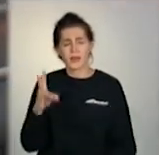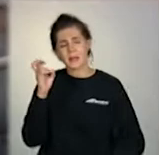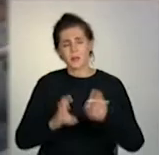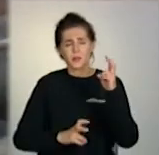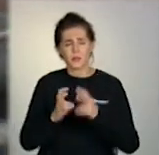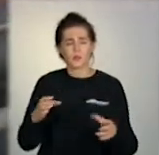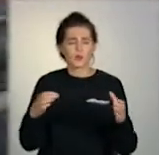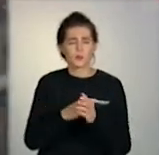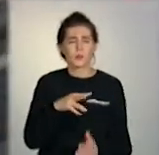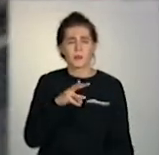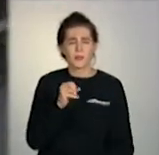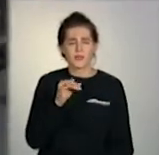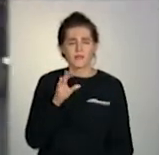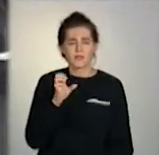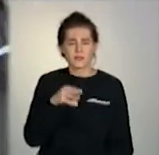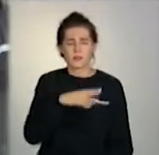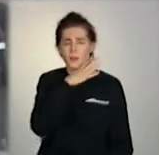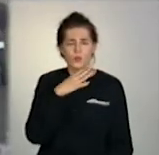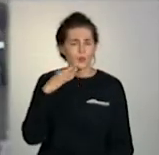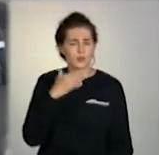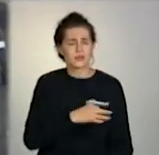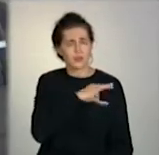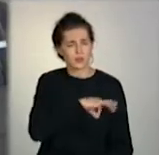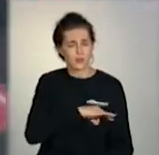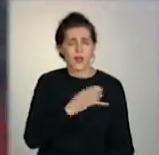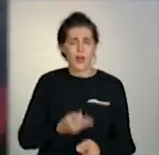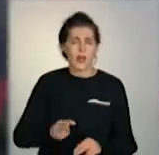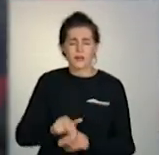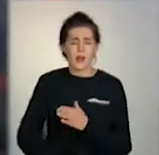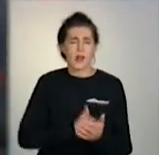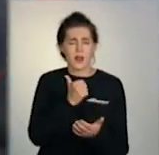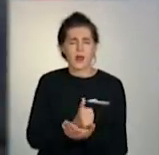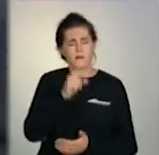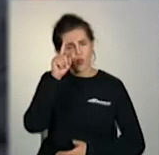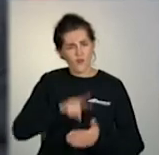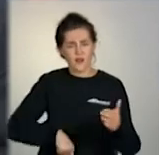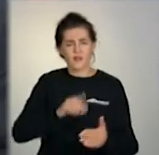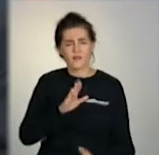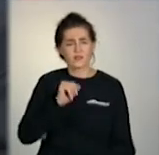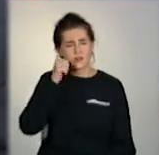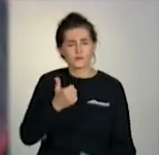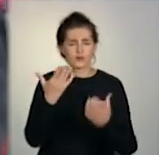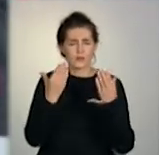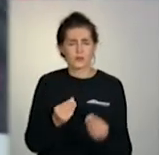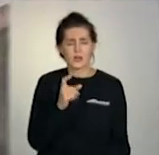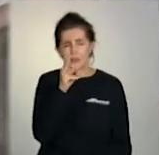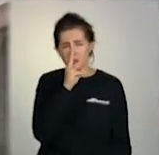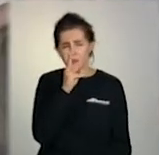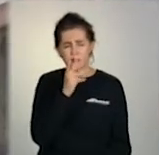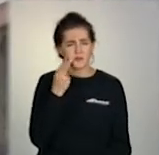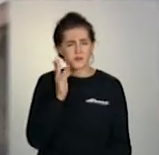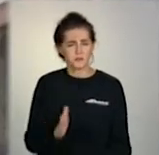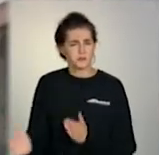групи «Метінвест» багато переваг, каже металург. Найголовніше з них – це впевненість у завтрашньому дні. Зарплата завжди вчасно,